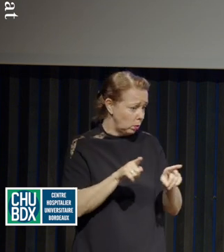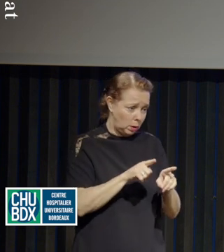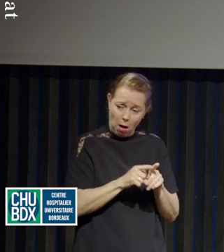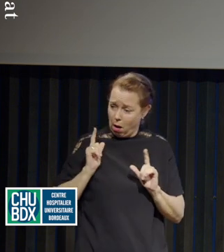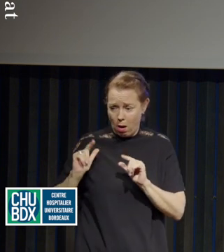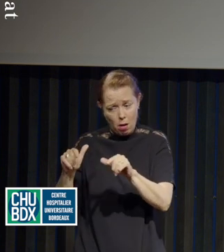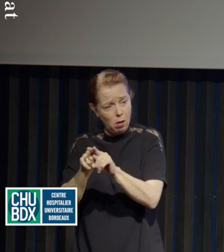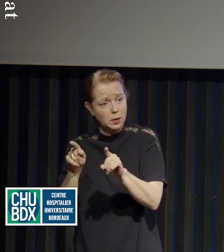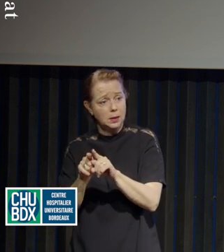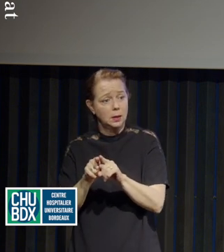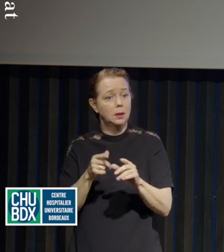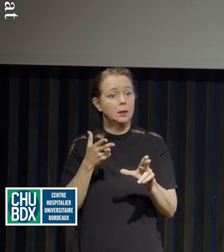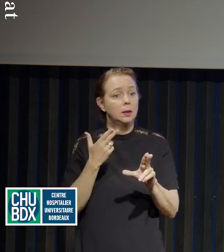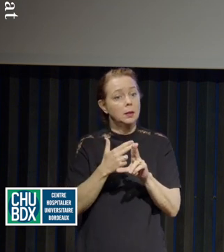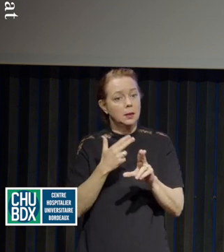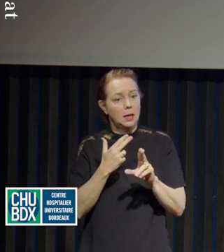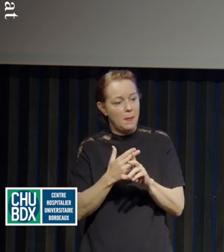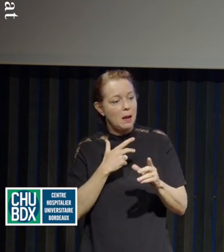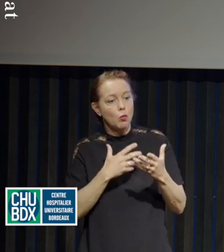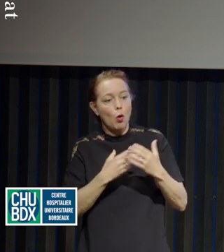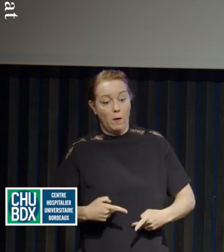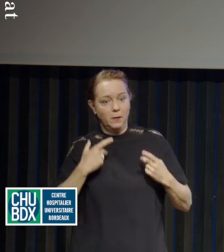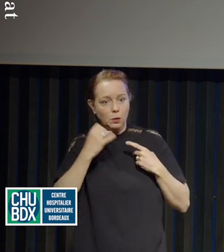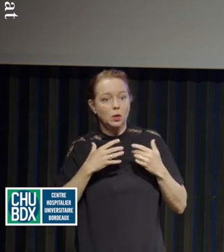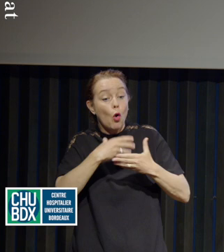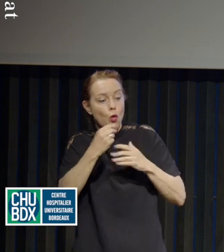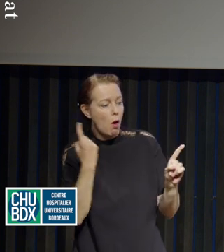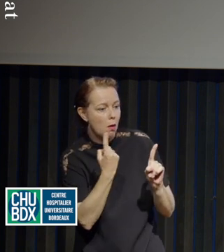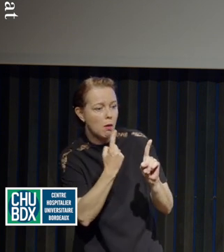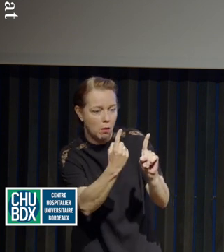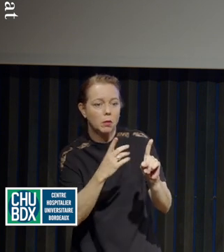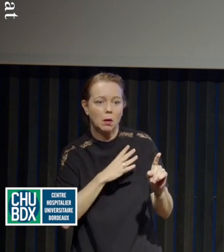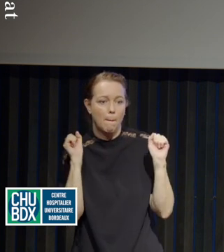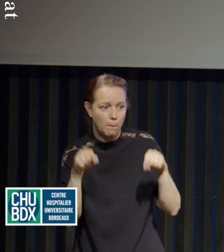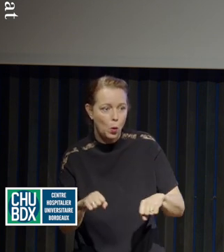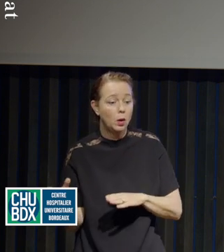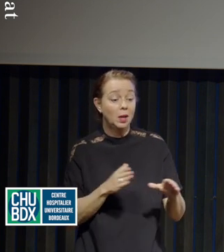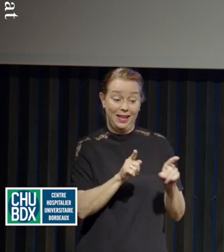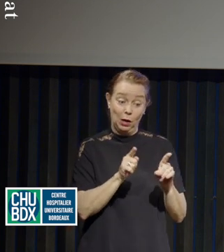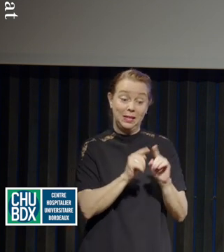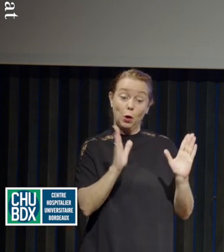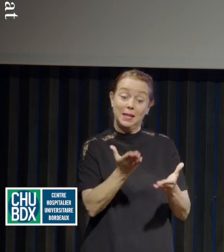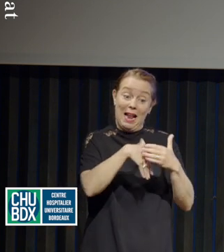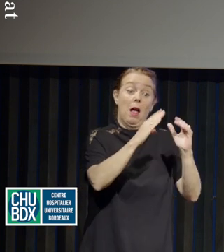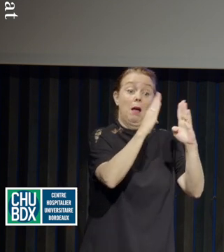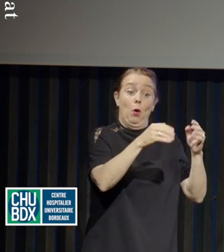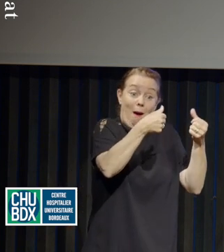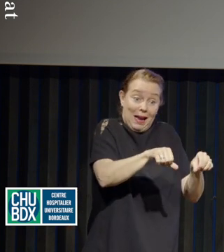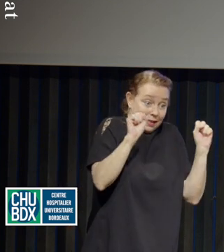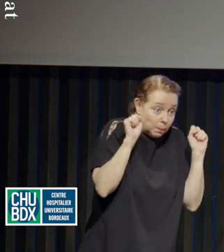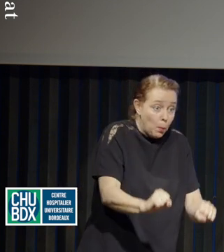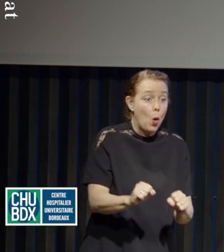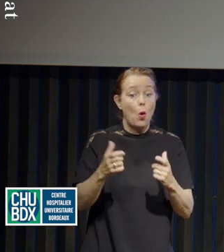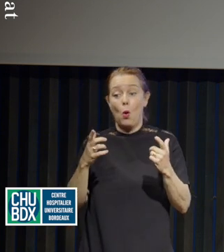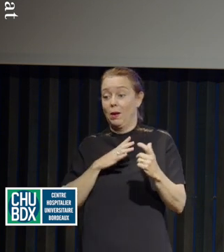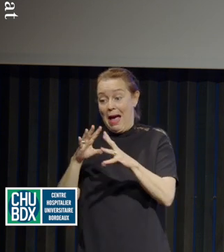ce qu'on appelle le virage ambulatoire. Et la psychiatrie a développé également des hospitalisations au domicile, des hôpitaux de jour de crise, des